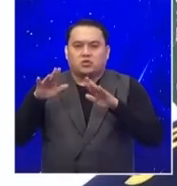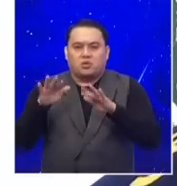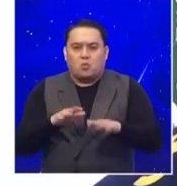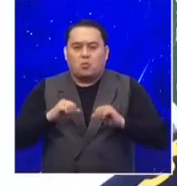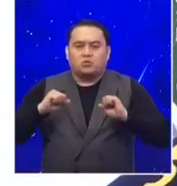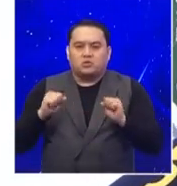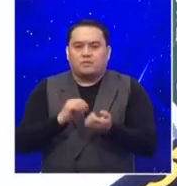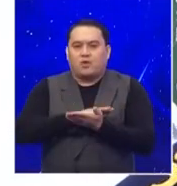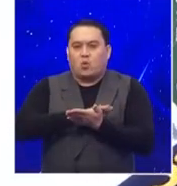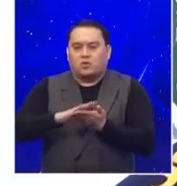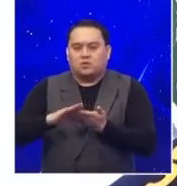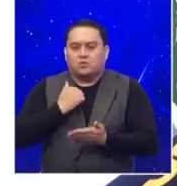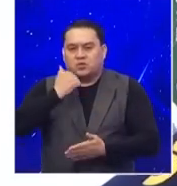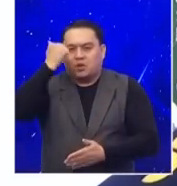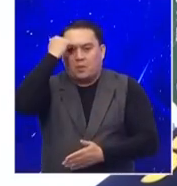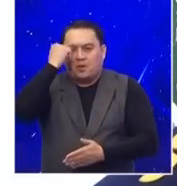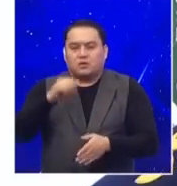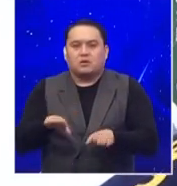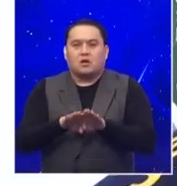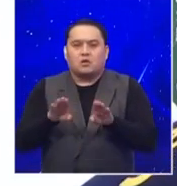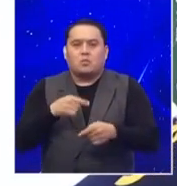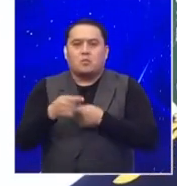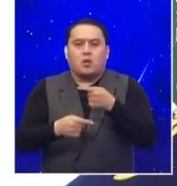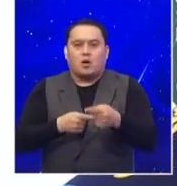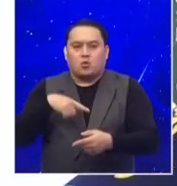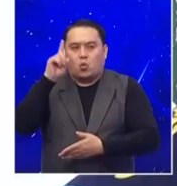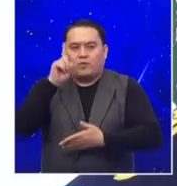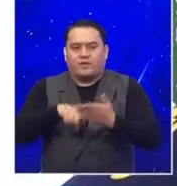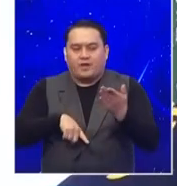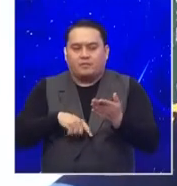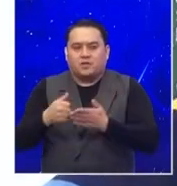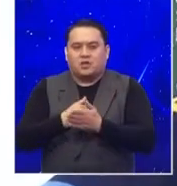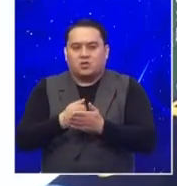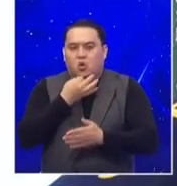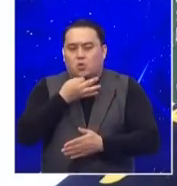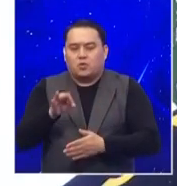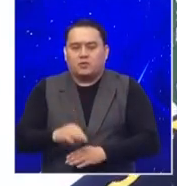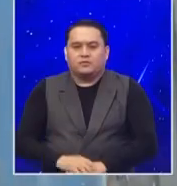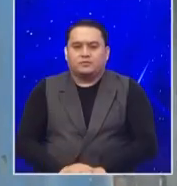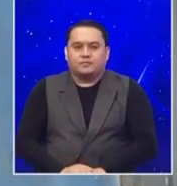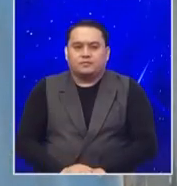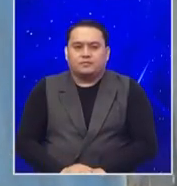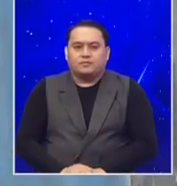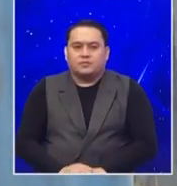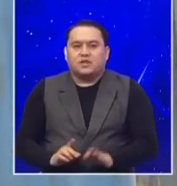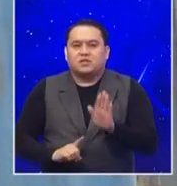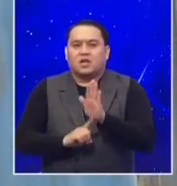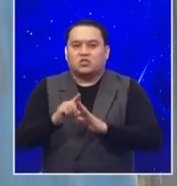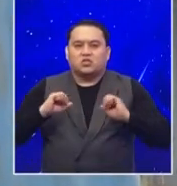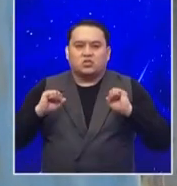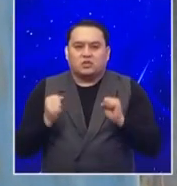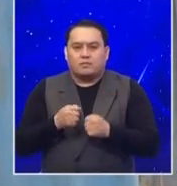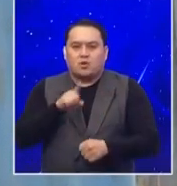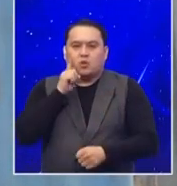летом. Огромное спасибо за это. С таким новым поколением я уверена, что мы достигнем любых высот. Всего с начала зимы